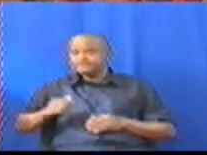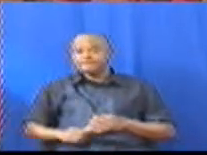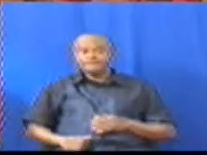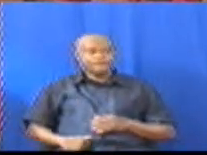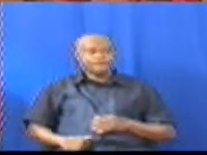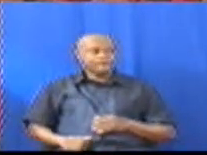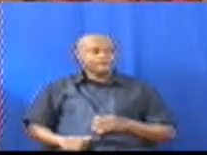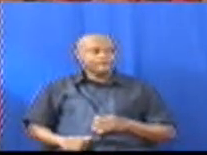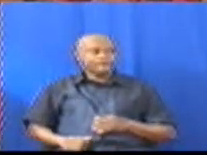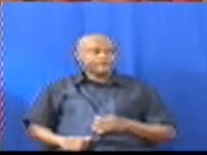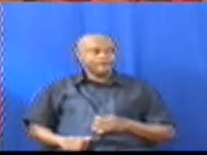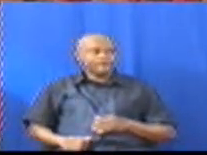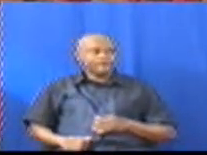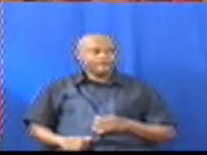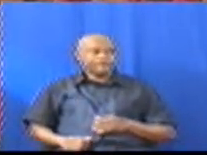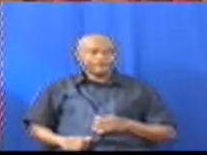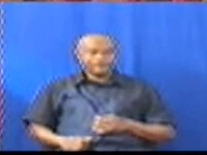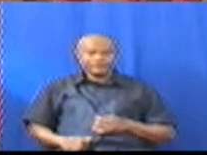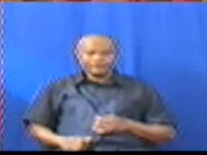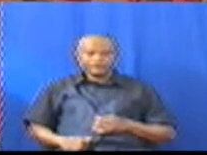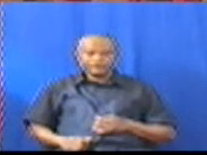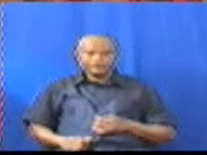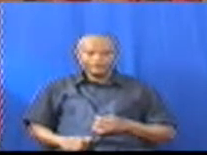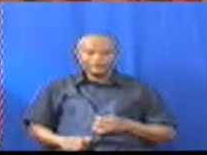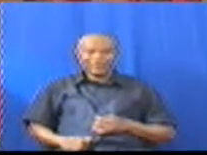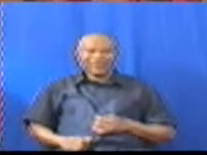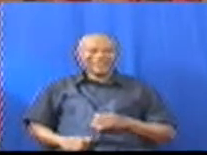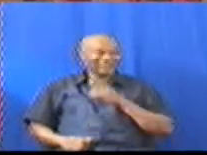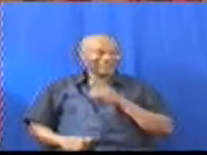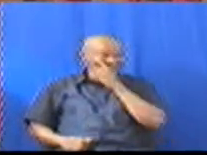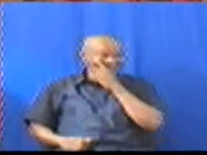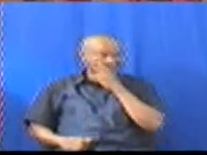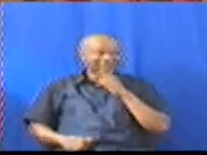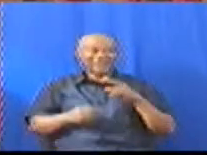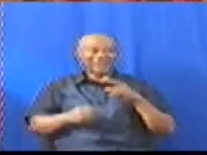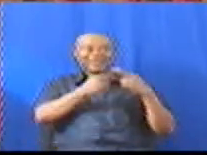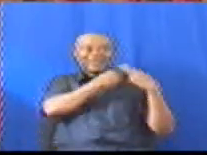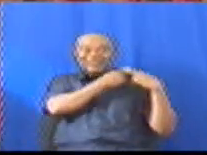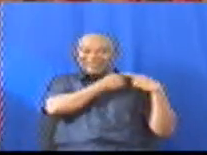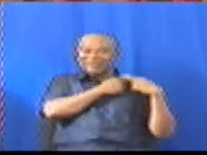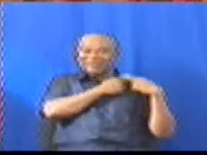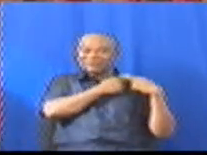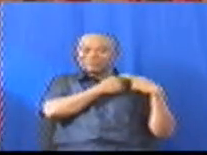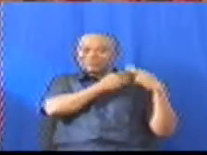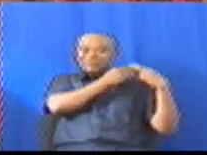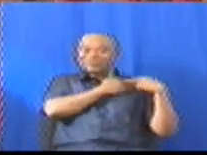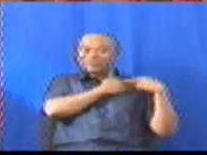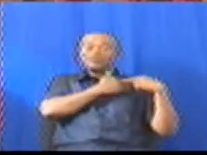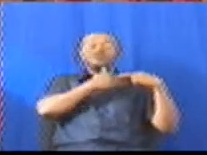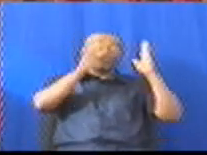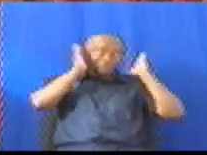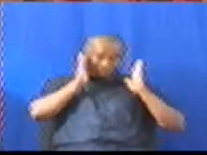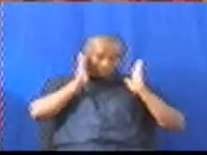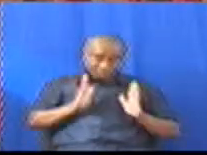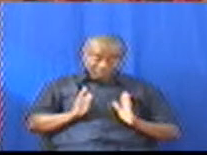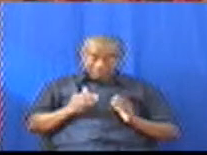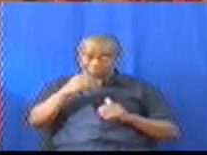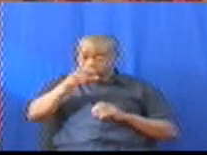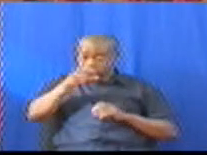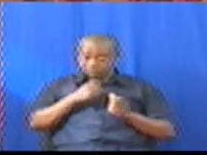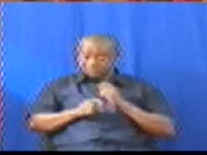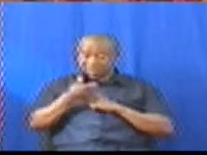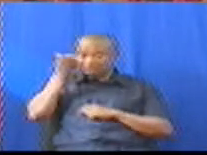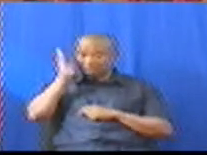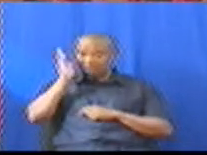sisi wabunge ni kutunga sheria ikiwemo na kufanya marekebisho mbalimbali ambayo yanaitwa na wenzetu kwa serikalini. Kwa